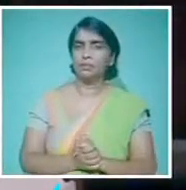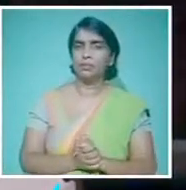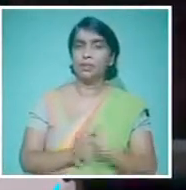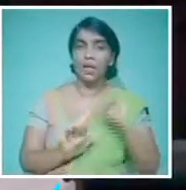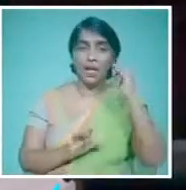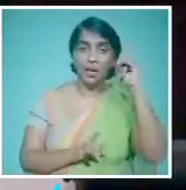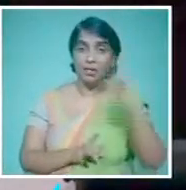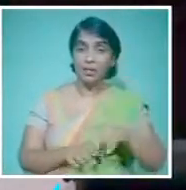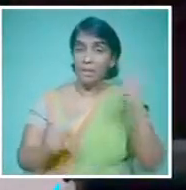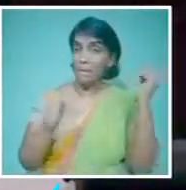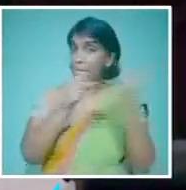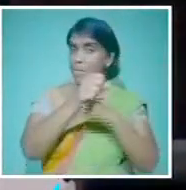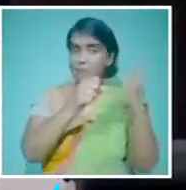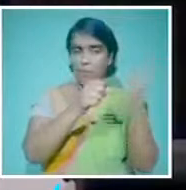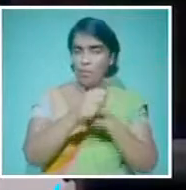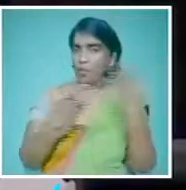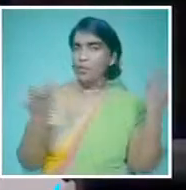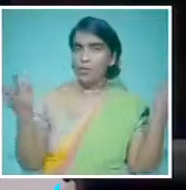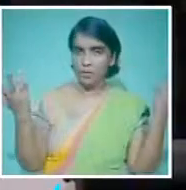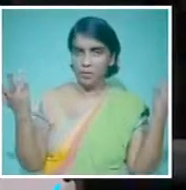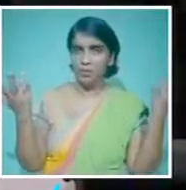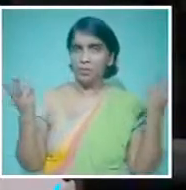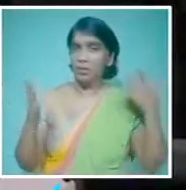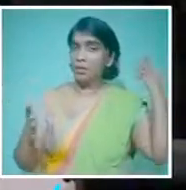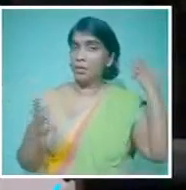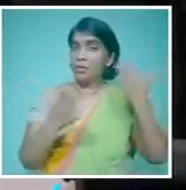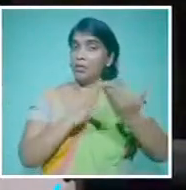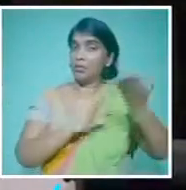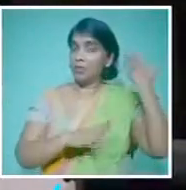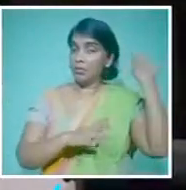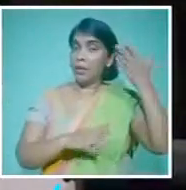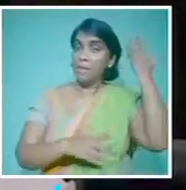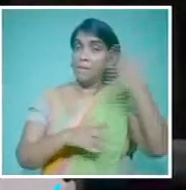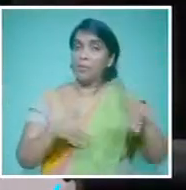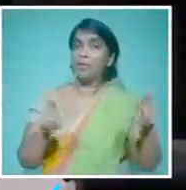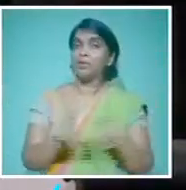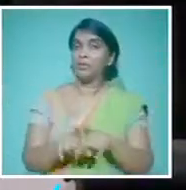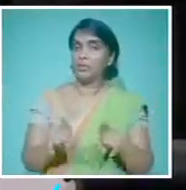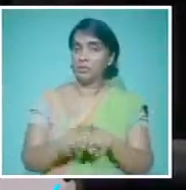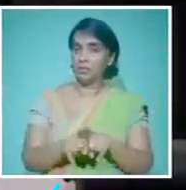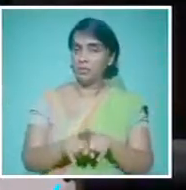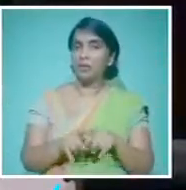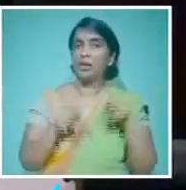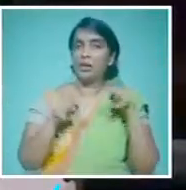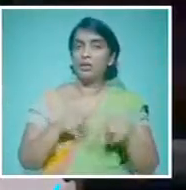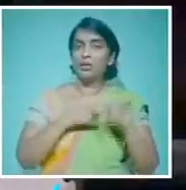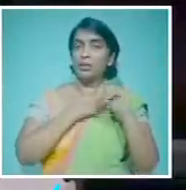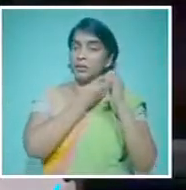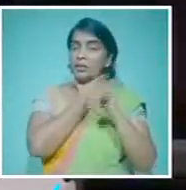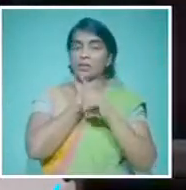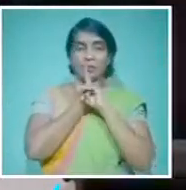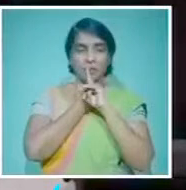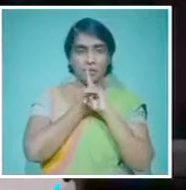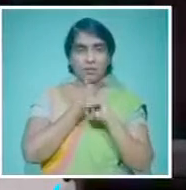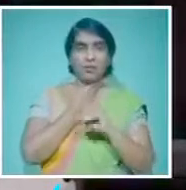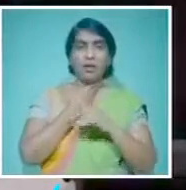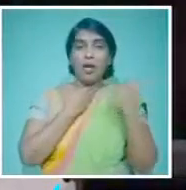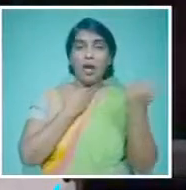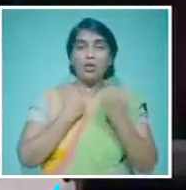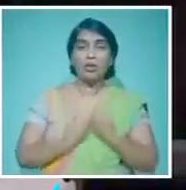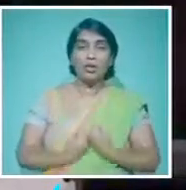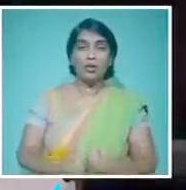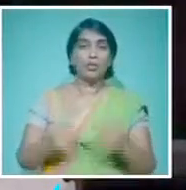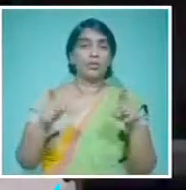60000 kema meruwe ne ne ithihase meruwa wage ada samahara aya katha karana Aluteng ya pedila